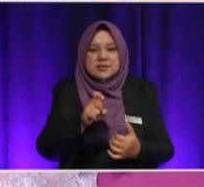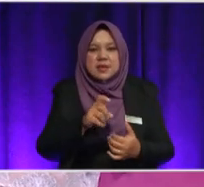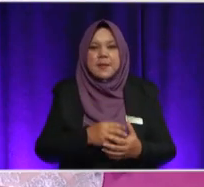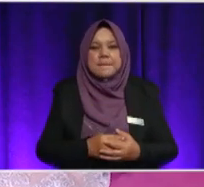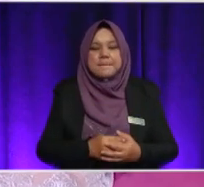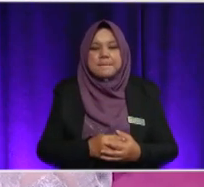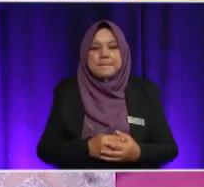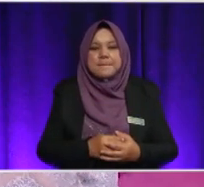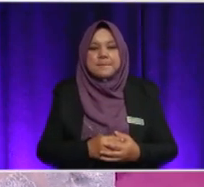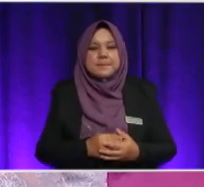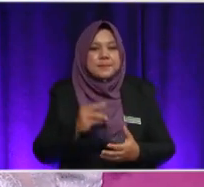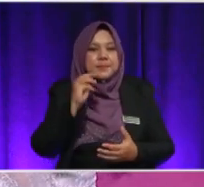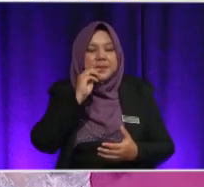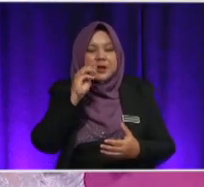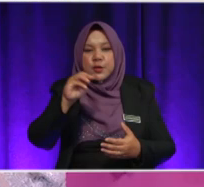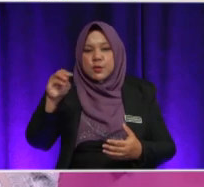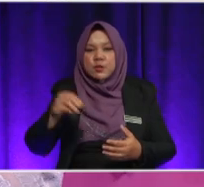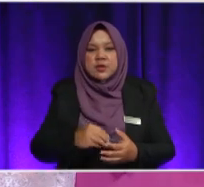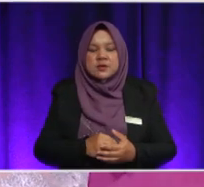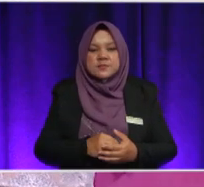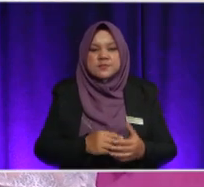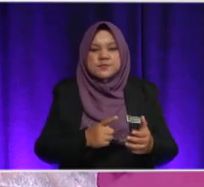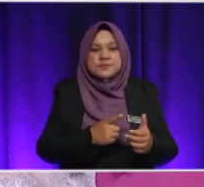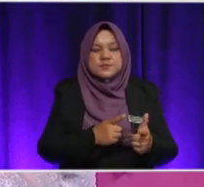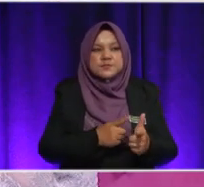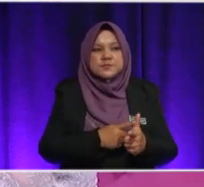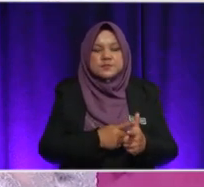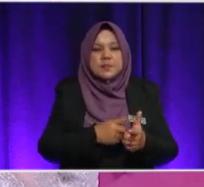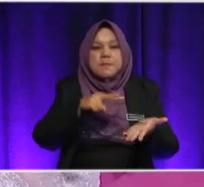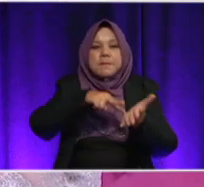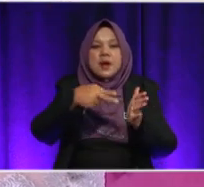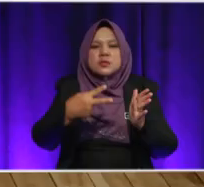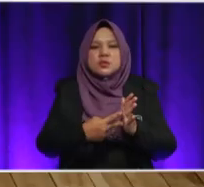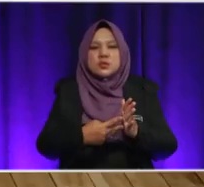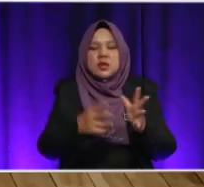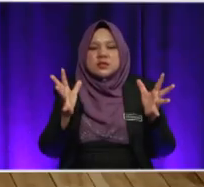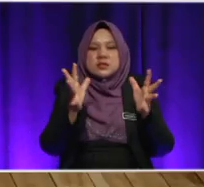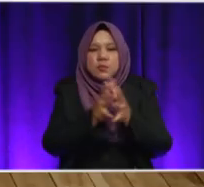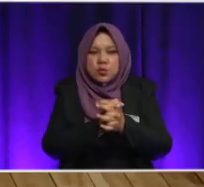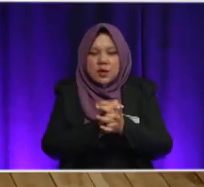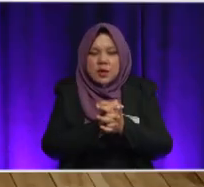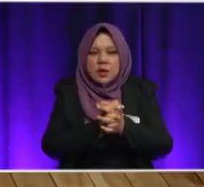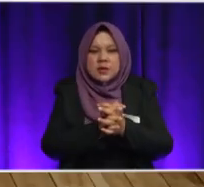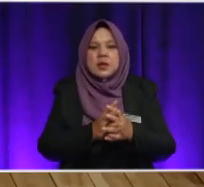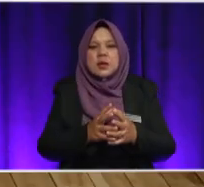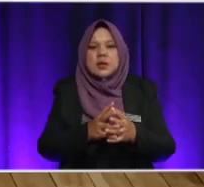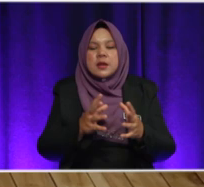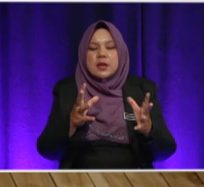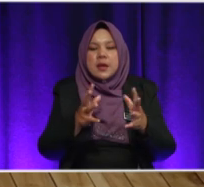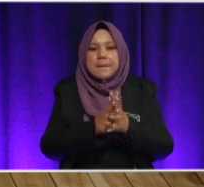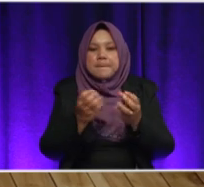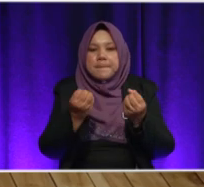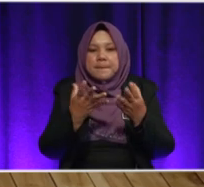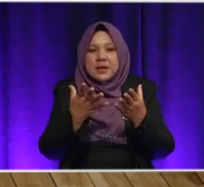murid-murid di rumah yang pertama kita pergi kepada definisi campuran seni merawat dengan berbagai bidang ilmu